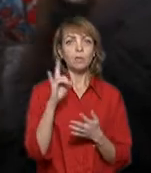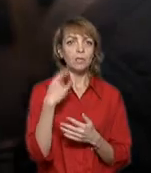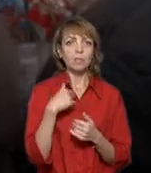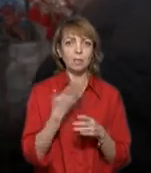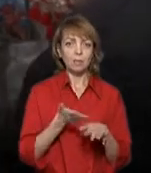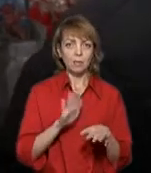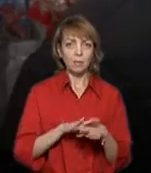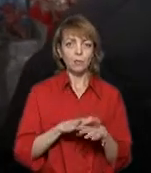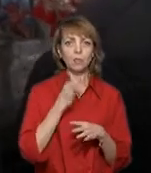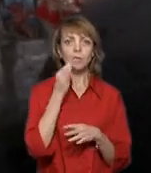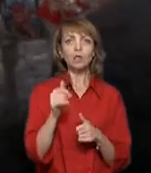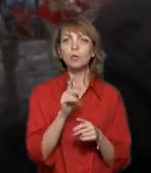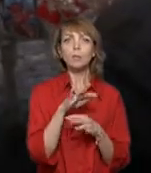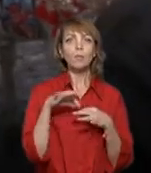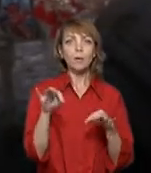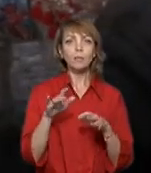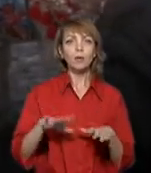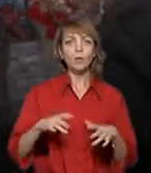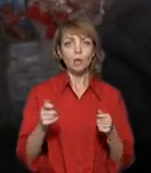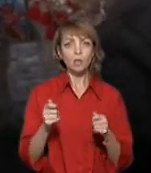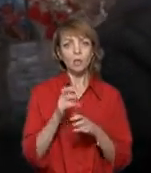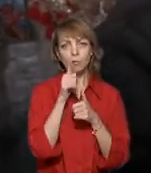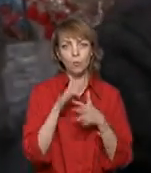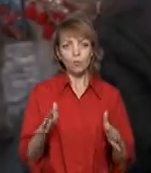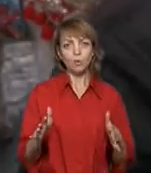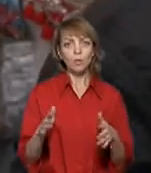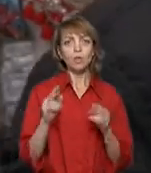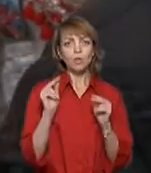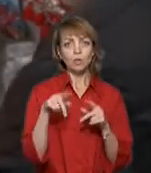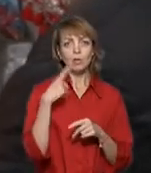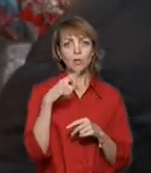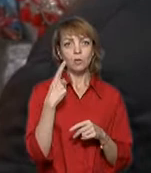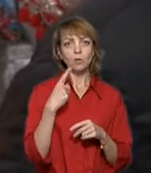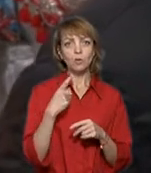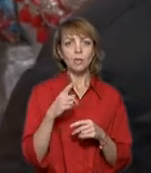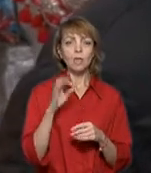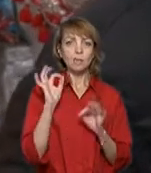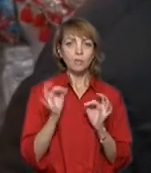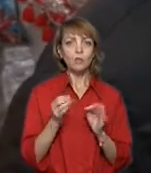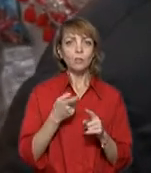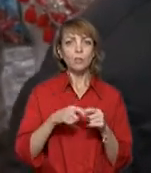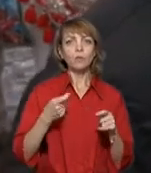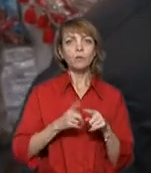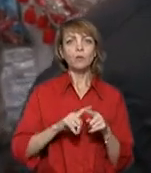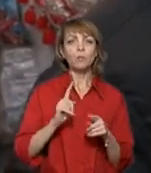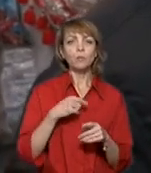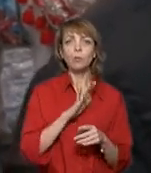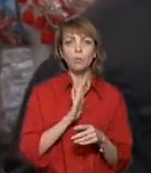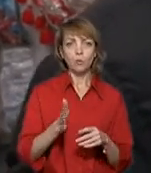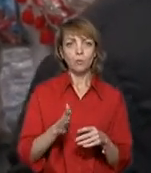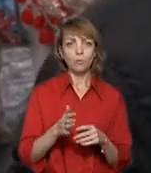дуже складно. Сказати, що не покатаємося на конячці, не можу, чесно кажучи. Звісно, проти усього цього, щоб його не